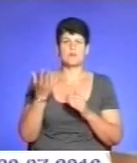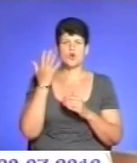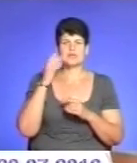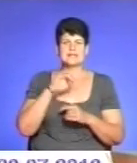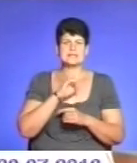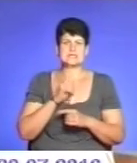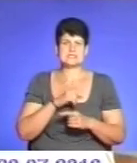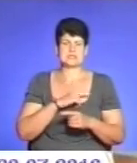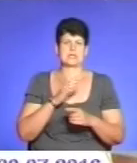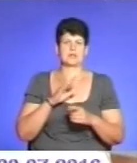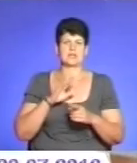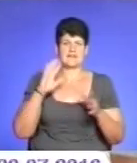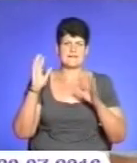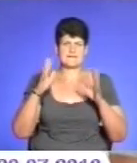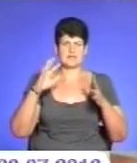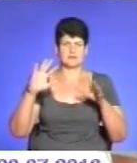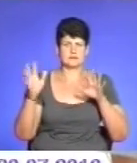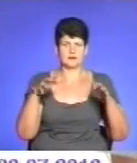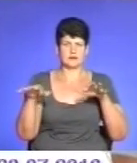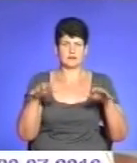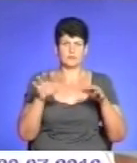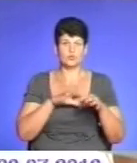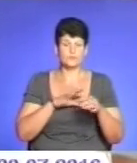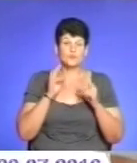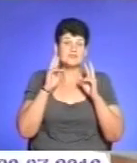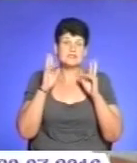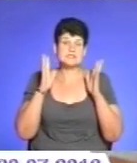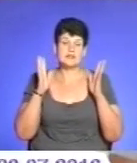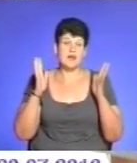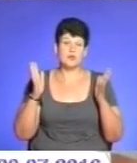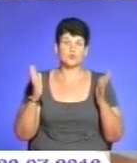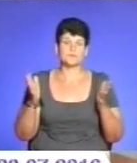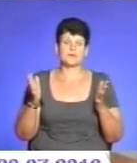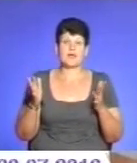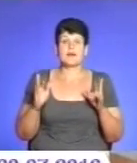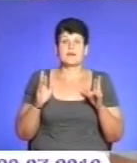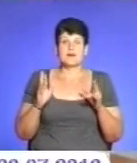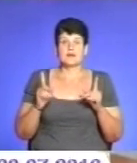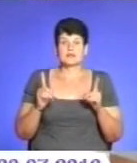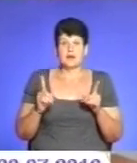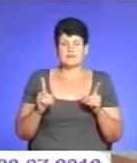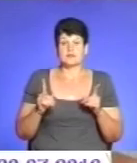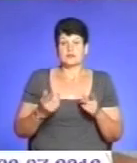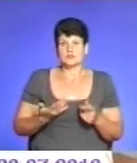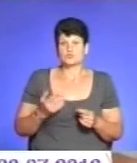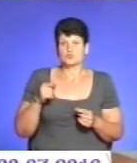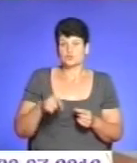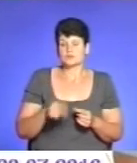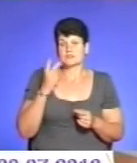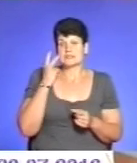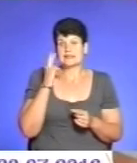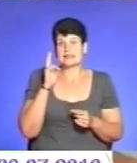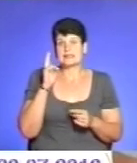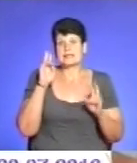вітер, він щось дуже розхитувався. Ну, чесно кажучи, не знаю. Навіть як корінний житель Тернополя, не знаю,